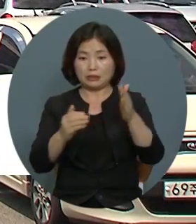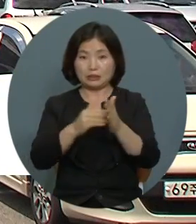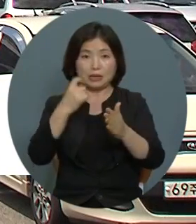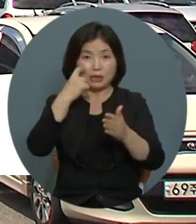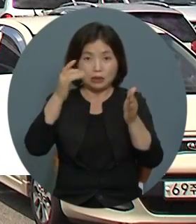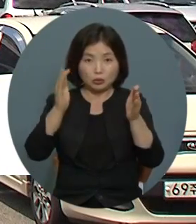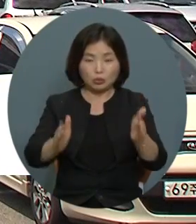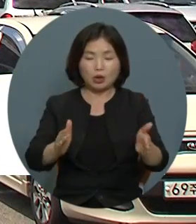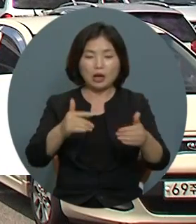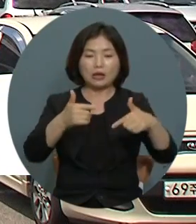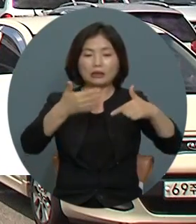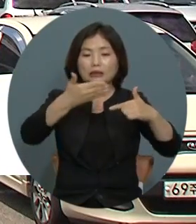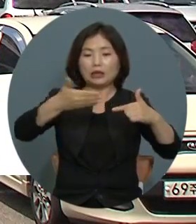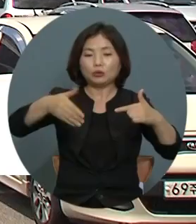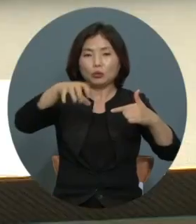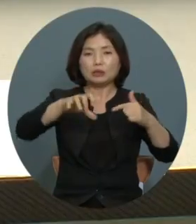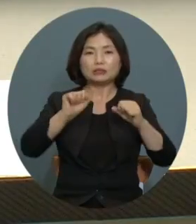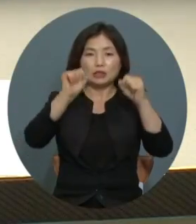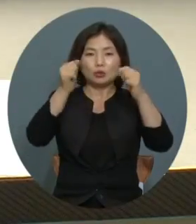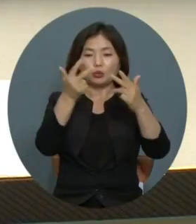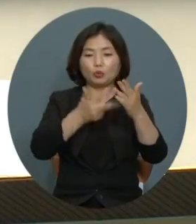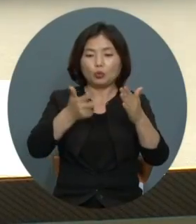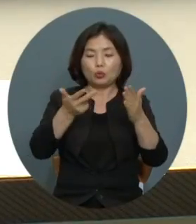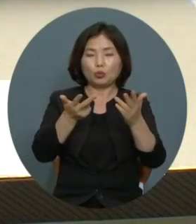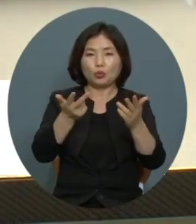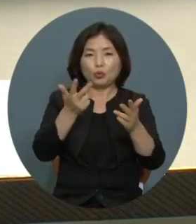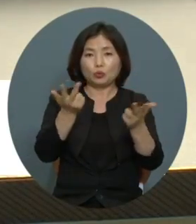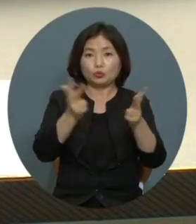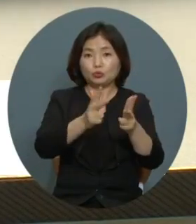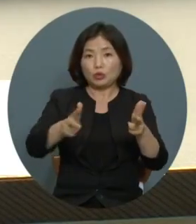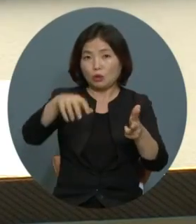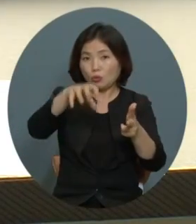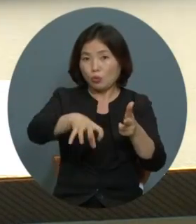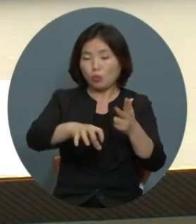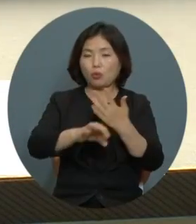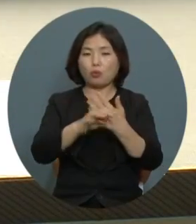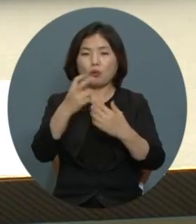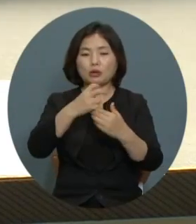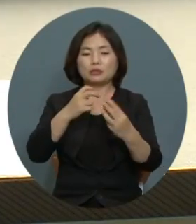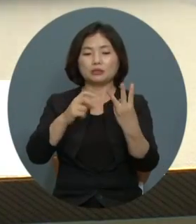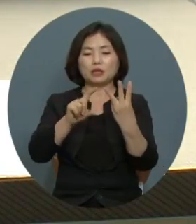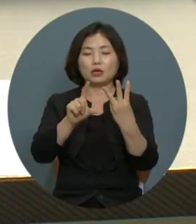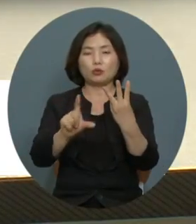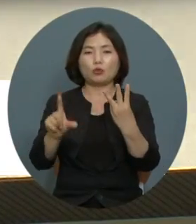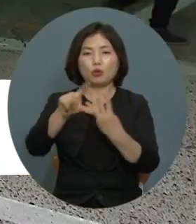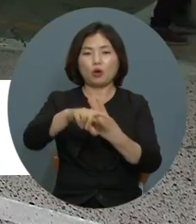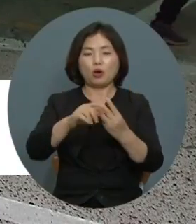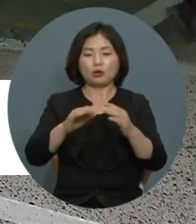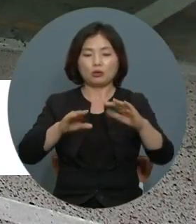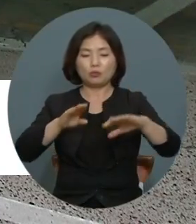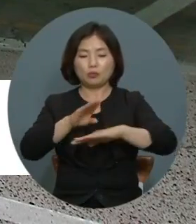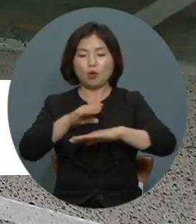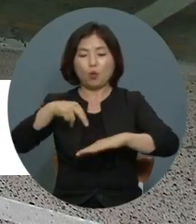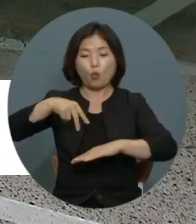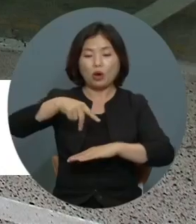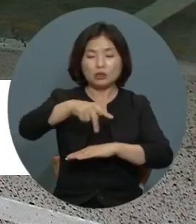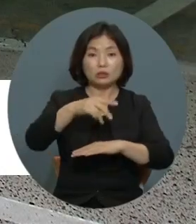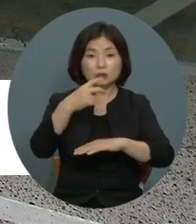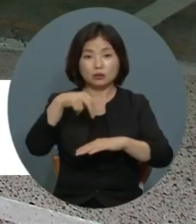달 동안 낙동강 체육공원 주차장에 임시 선별 질려서 3 것을 워킹 수로 방식으로